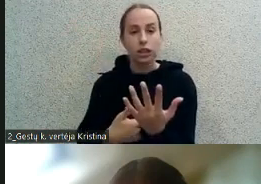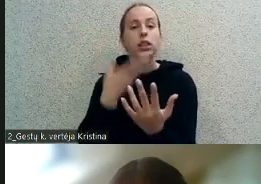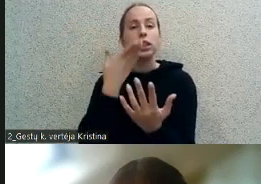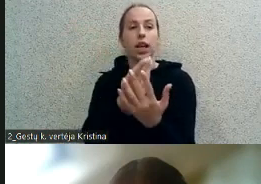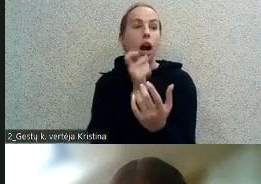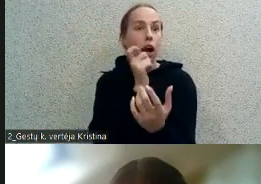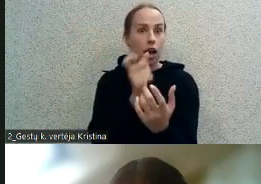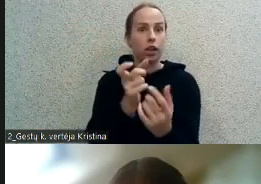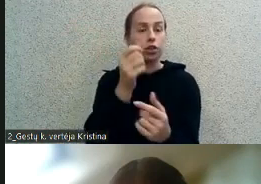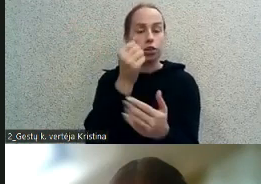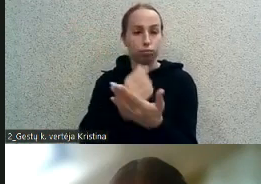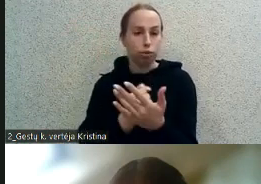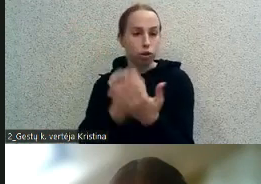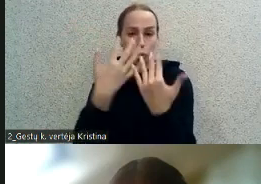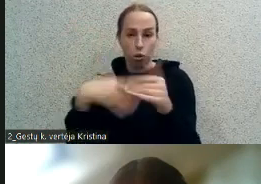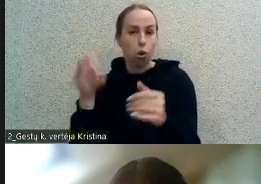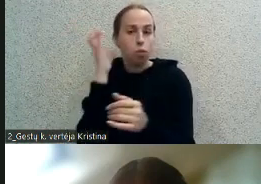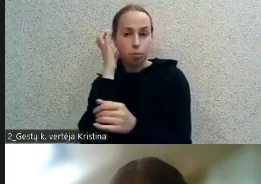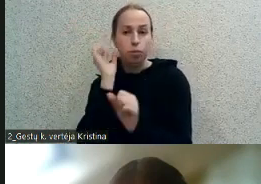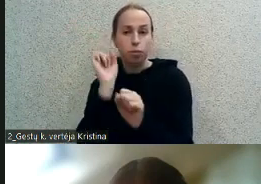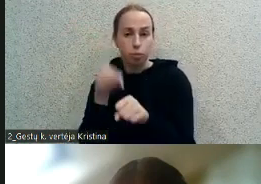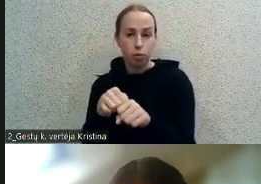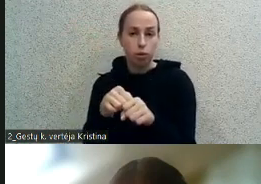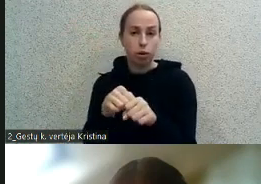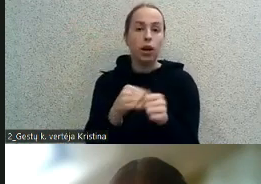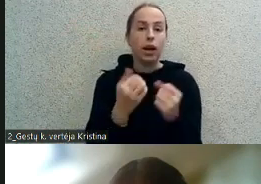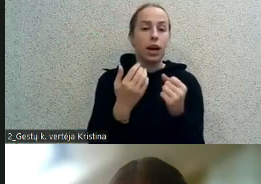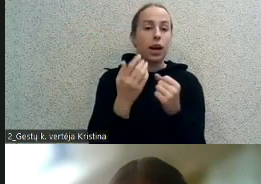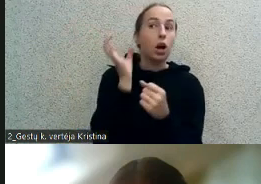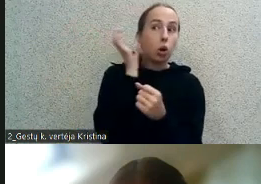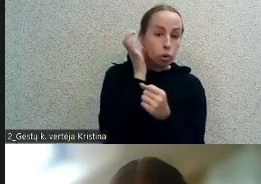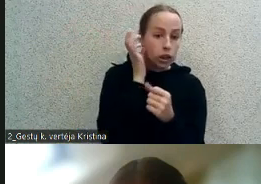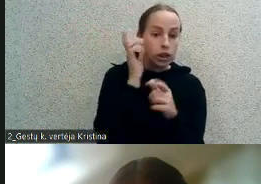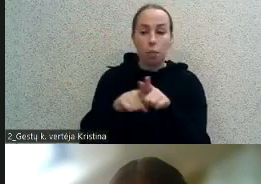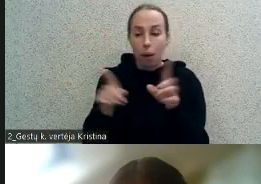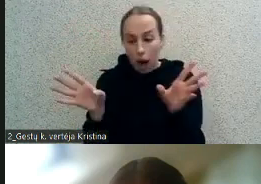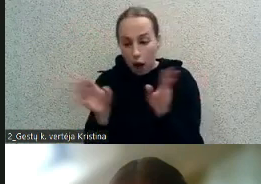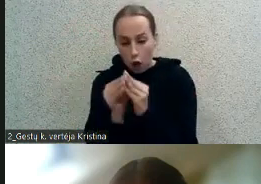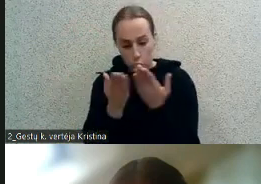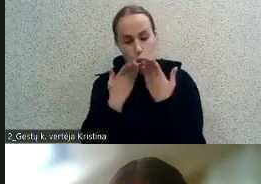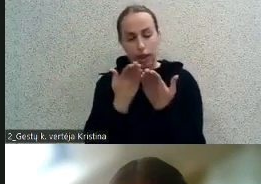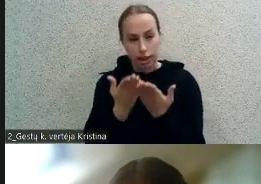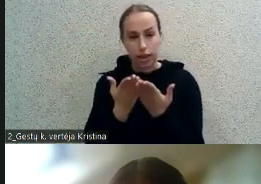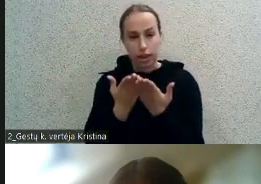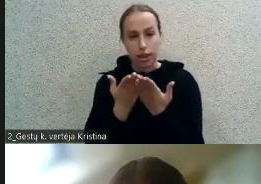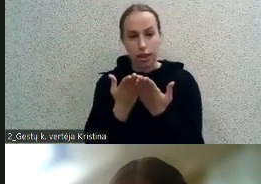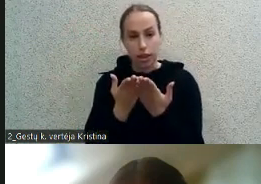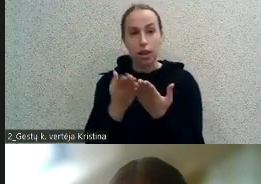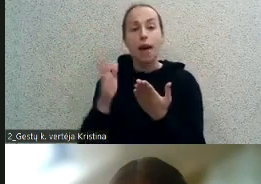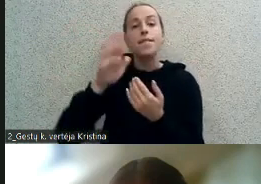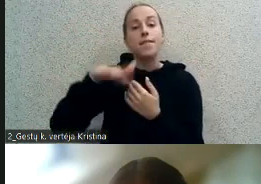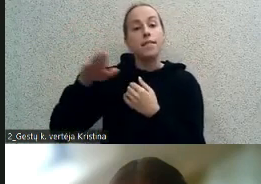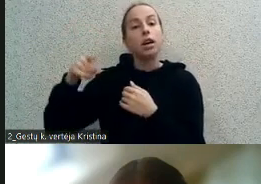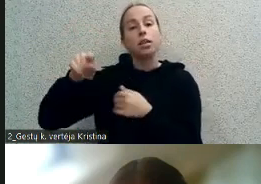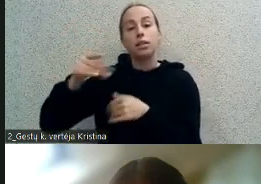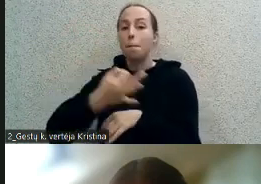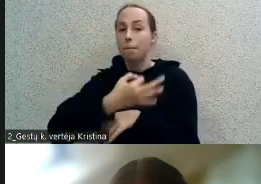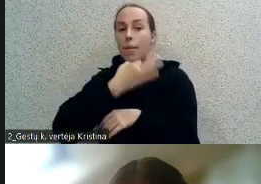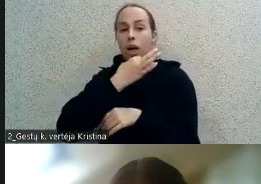įgarsinti. Klausyti skaitomą tekstą ir kartu skaityti garsiai. Jiems šitas dalykas tai labai